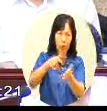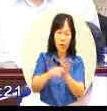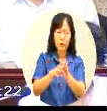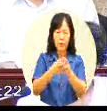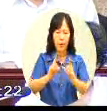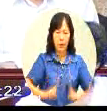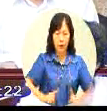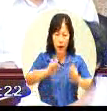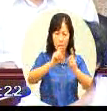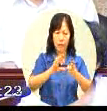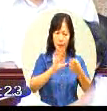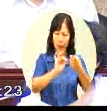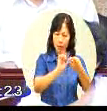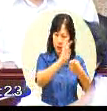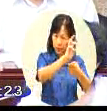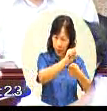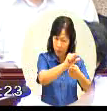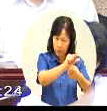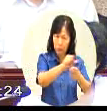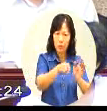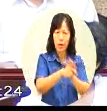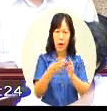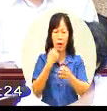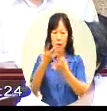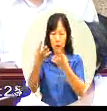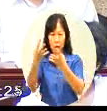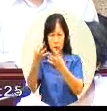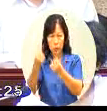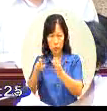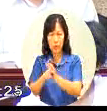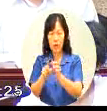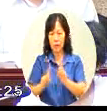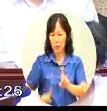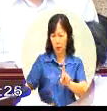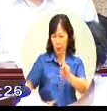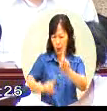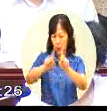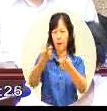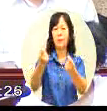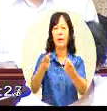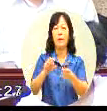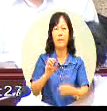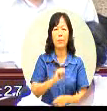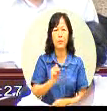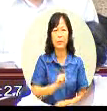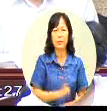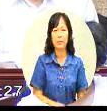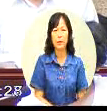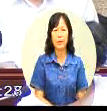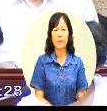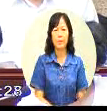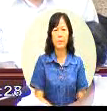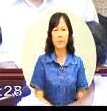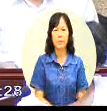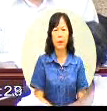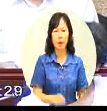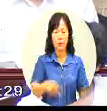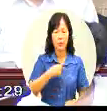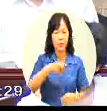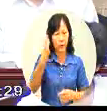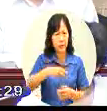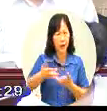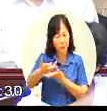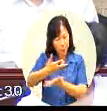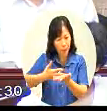调高35%，我那个数字就会跟着会调高到30亿，这个部分我们可以再